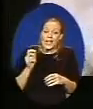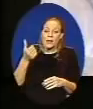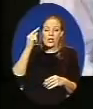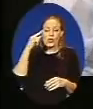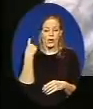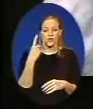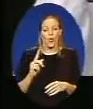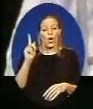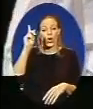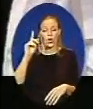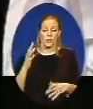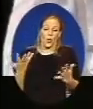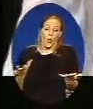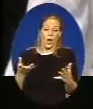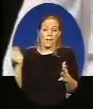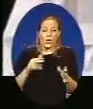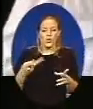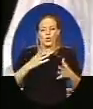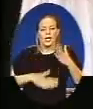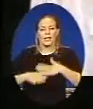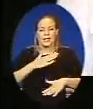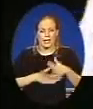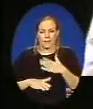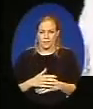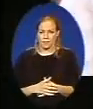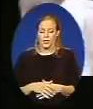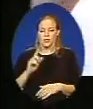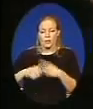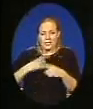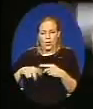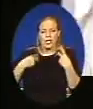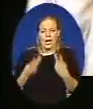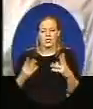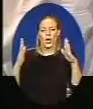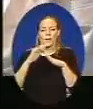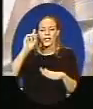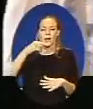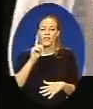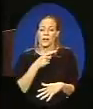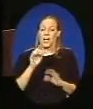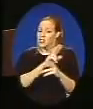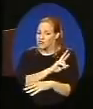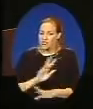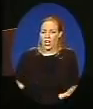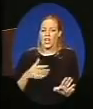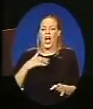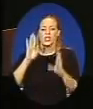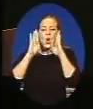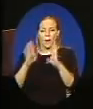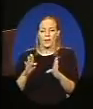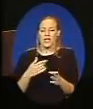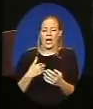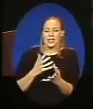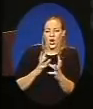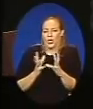אולי בכל זאת יהיה יותר נעים. וזו גם מסורת לחזור לבית אבא ואמא. שקר! אני לא מאמין בו. כמה שלא